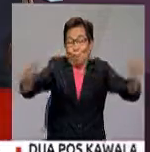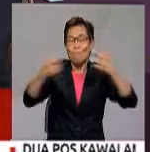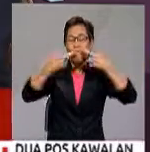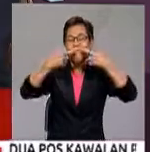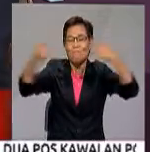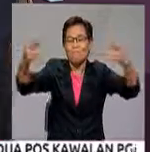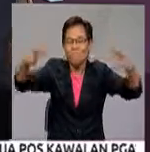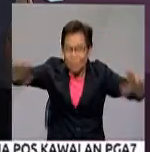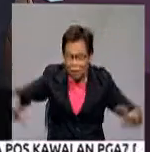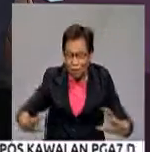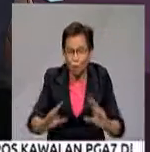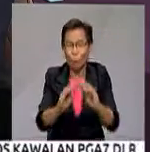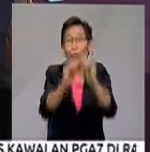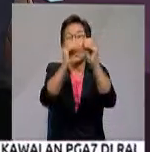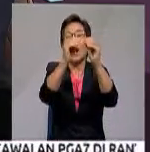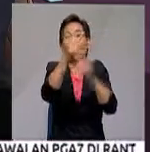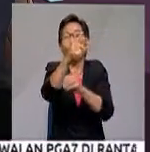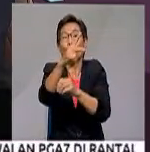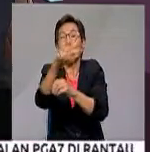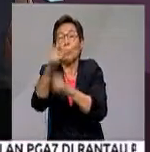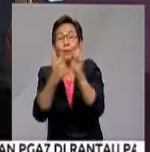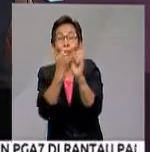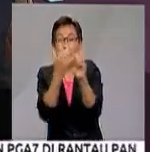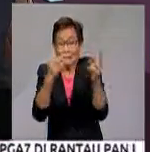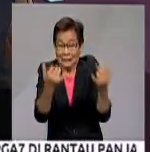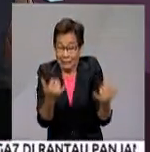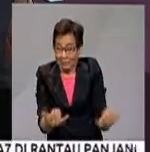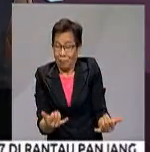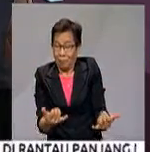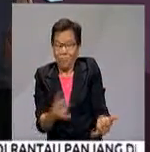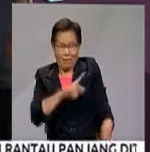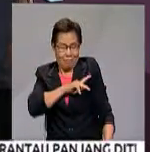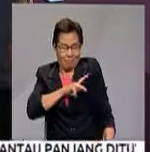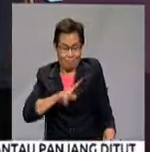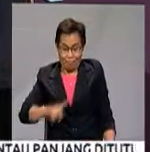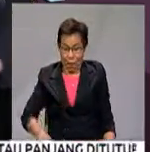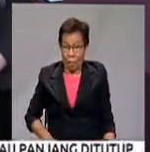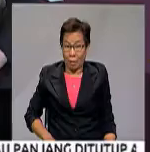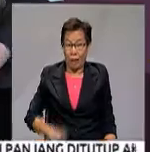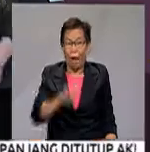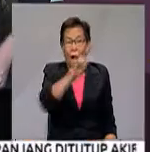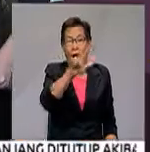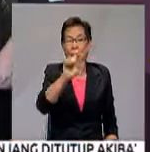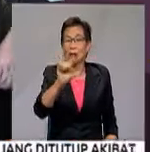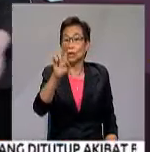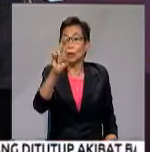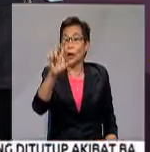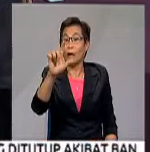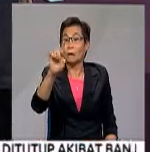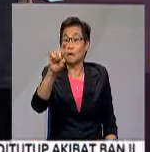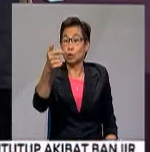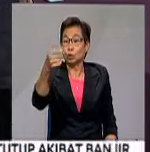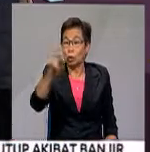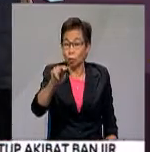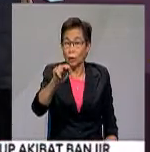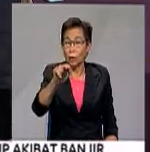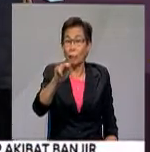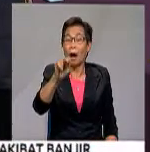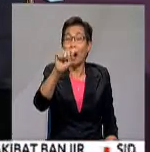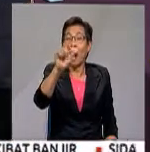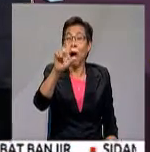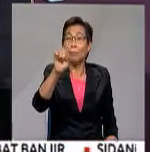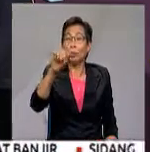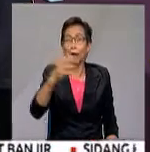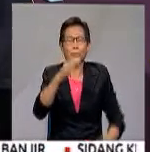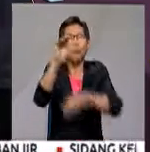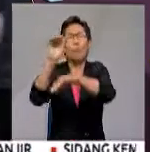perasmian Sidang Kemuncak Kuala Lumpur 2019 hari ini, Yang di-Pertuan Agong Al-Sultan Abdullah bin Ayatuddin Al-Mustafa Billah Shah